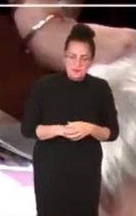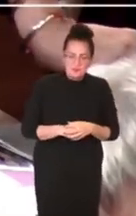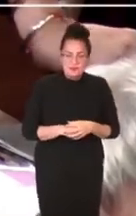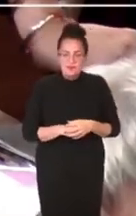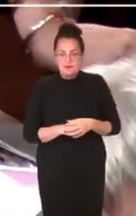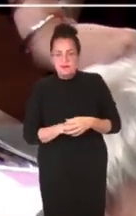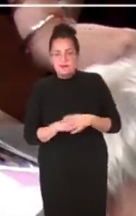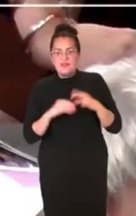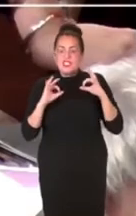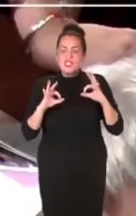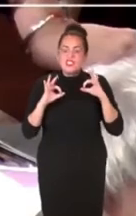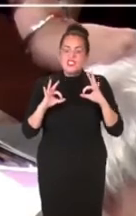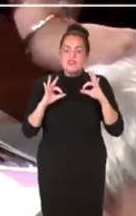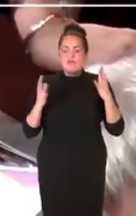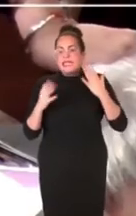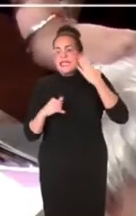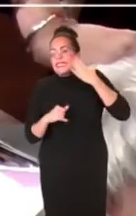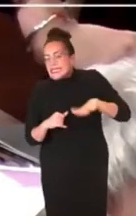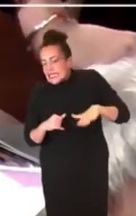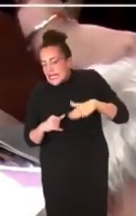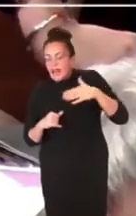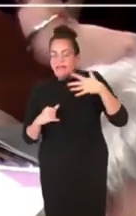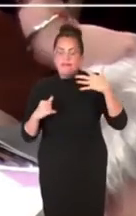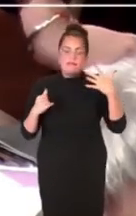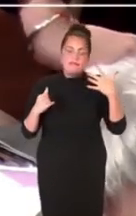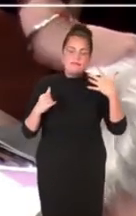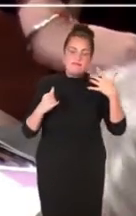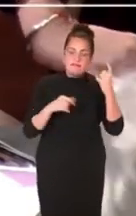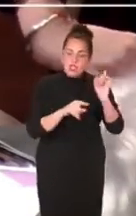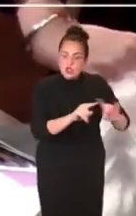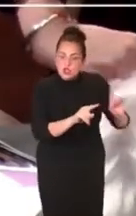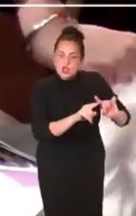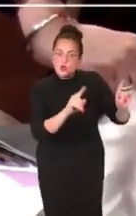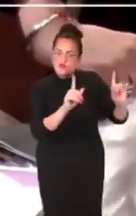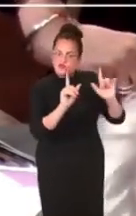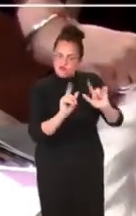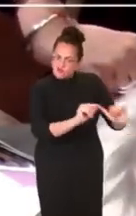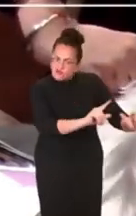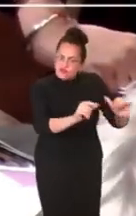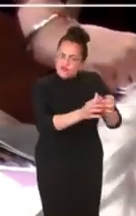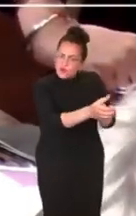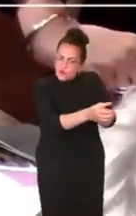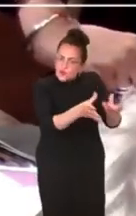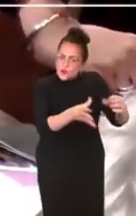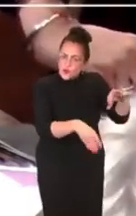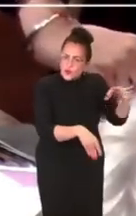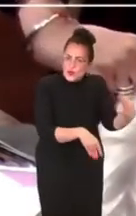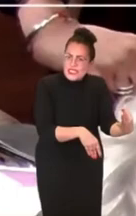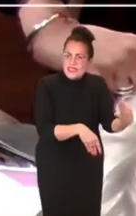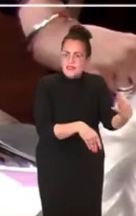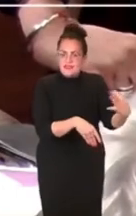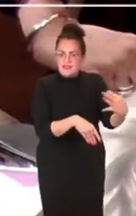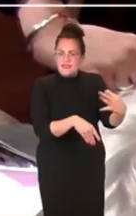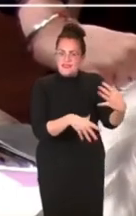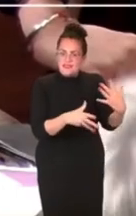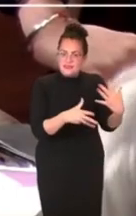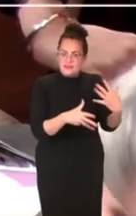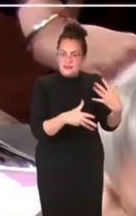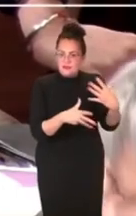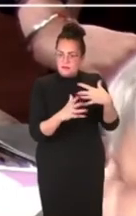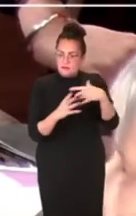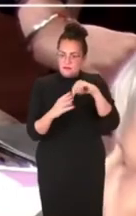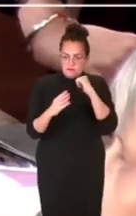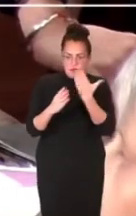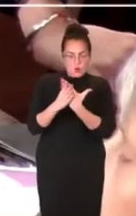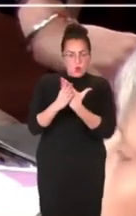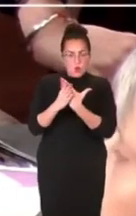des choses qui se travaillent, qui se déploient. Et je crois que c'est important aussi dans le cadre de nos rapports, dans des documents comme ceux-ci, de